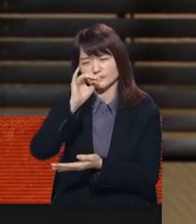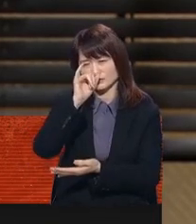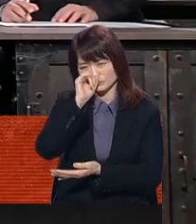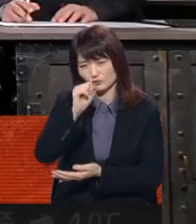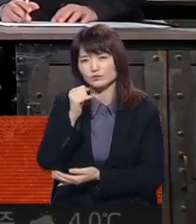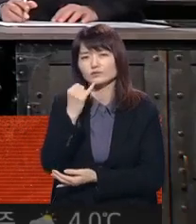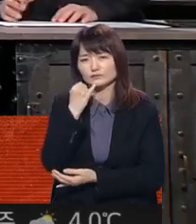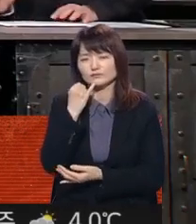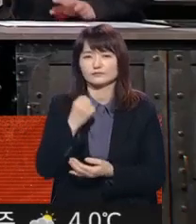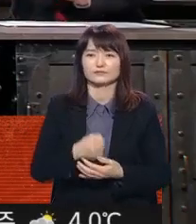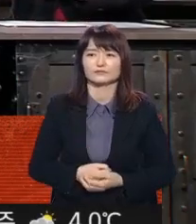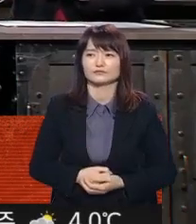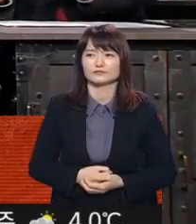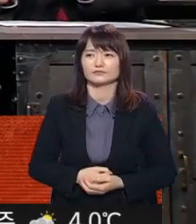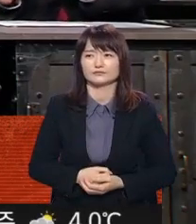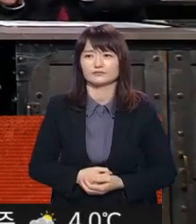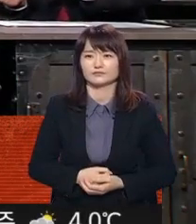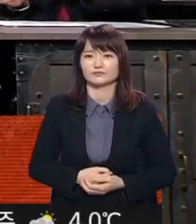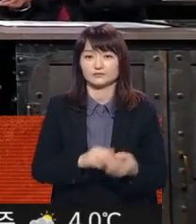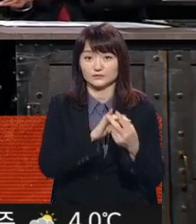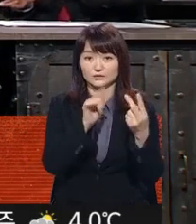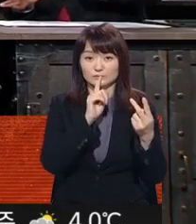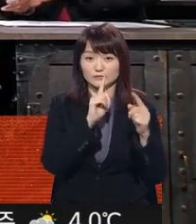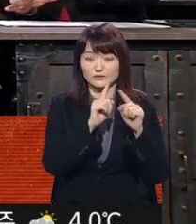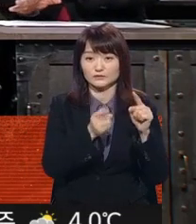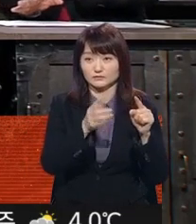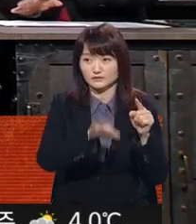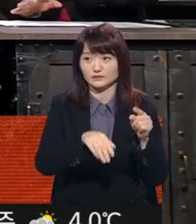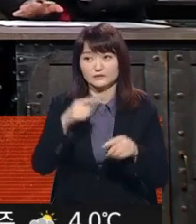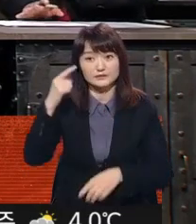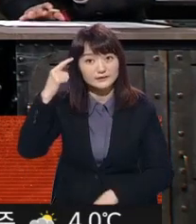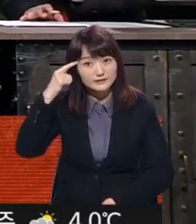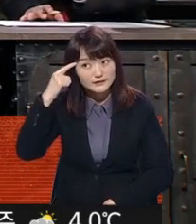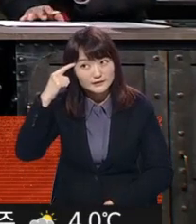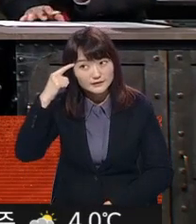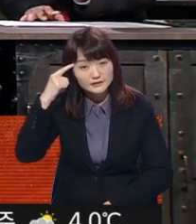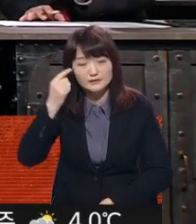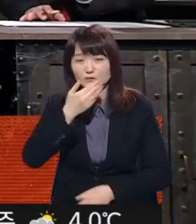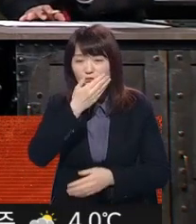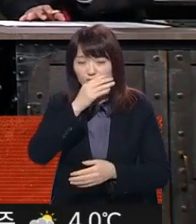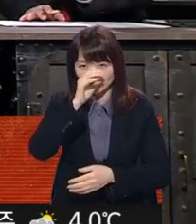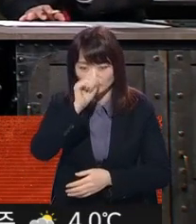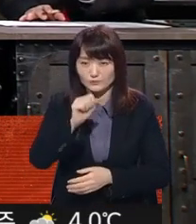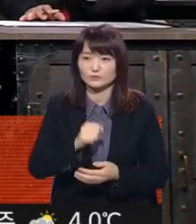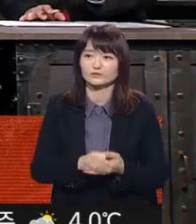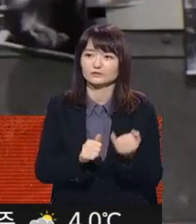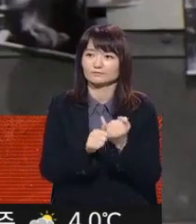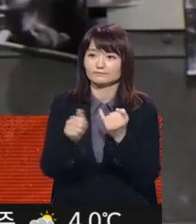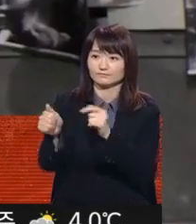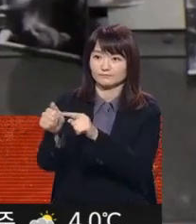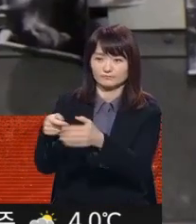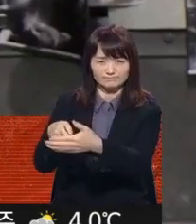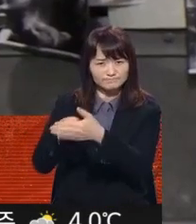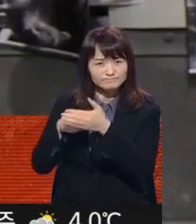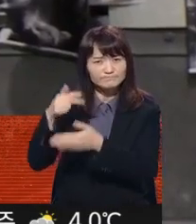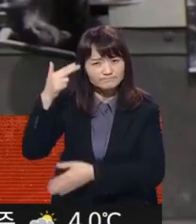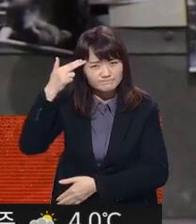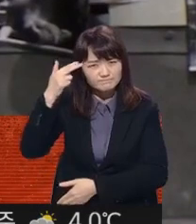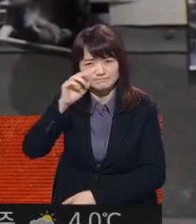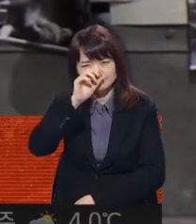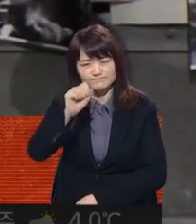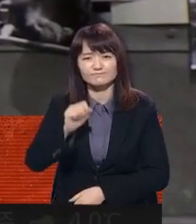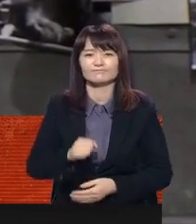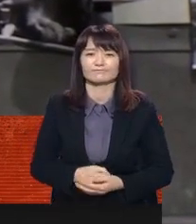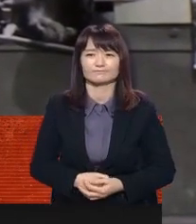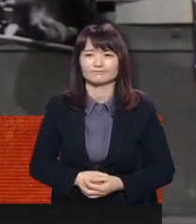우리 박 변호사님. 자, 두 분도 말씀을 하셨지만 마인드 하나는 좋은 것 같아요. 남편분. 절약 정신이 투철한 거